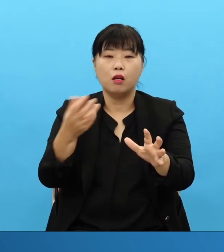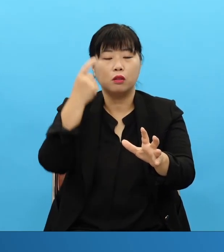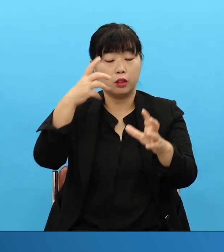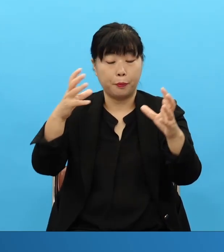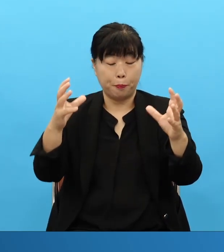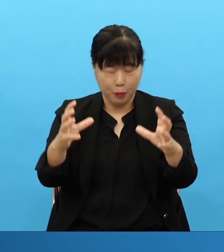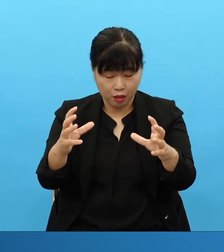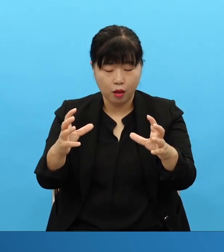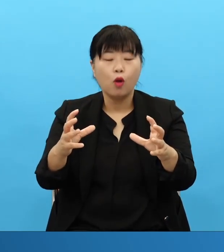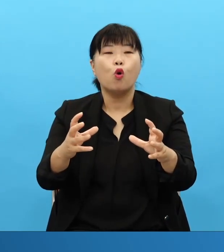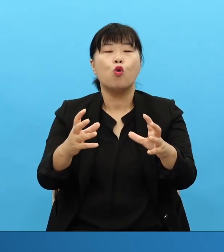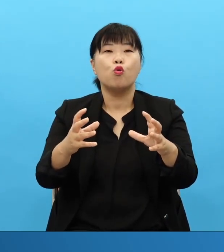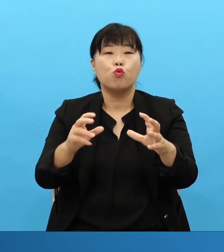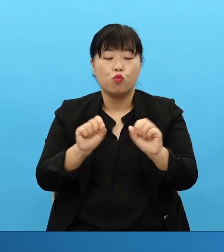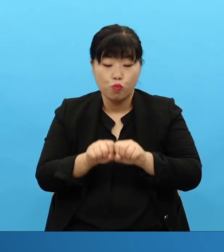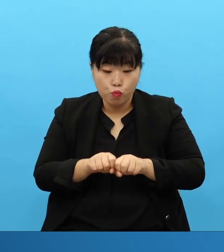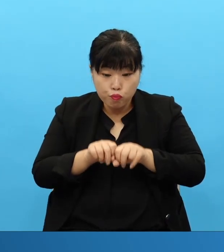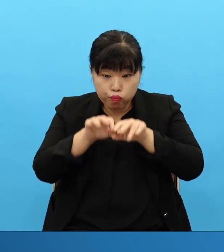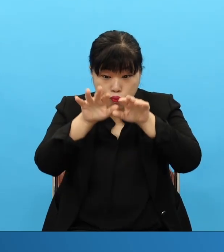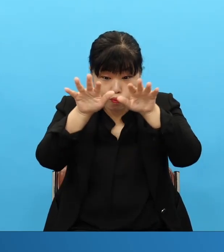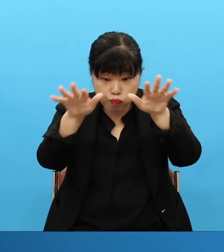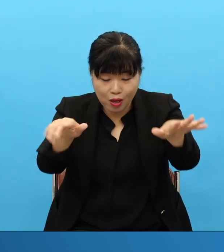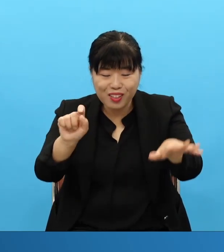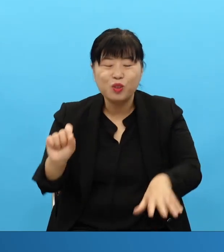10, 11. They overturned the world. 그 That is 중에 an amazing thing.